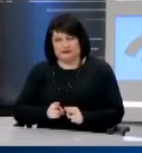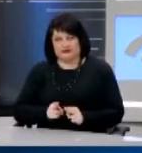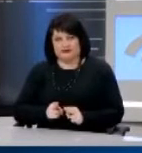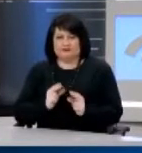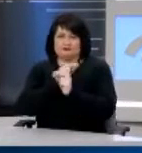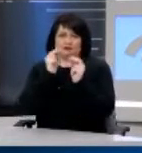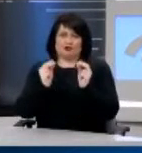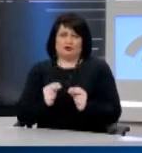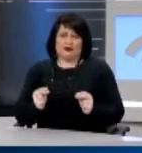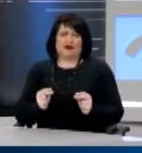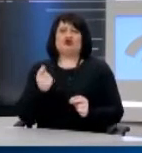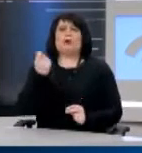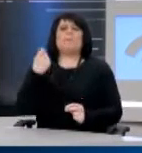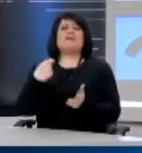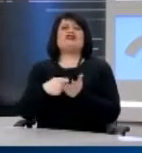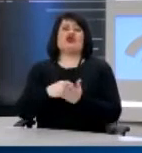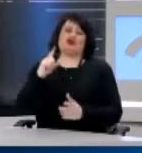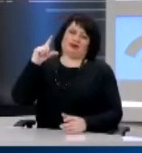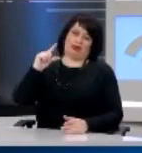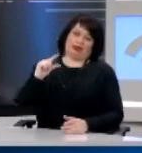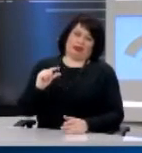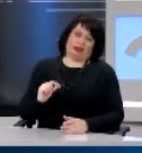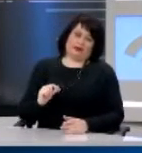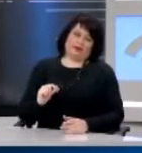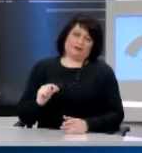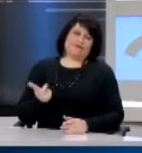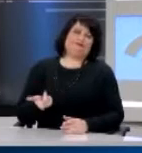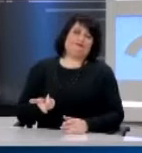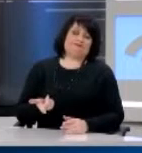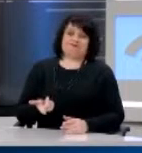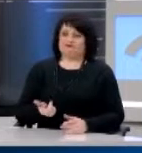άρα και στη συρρήκνωση του μισθού και στην